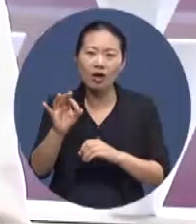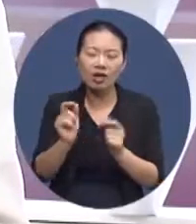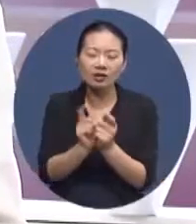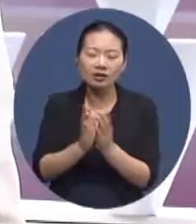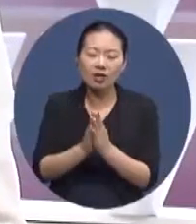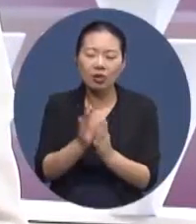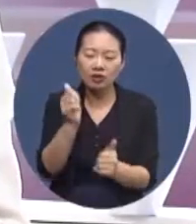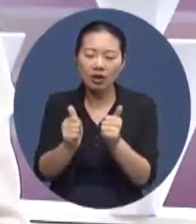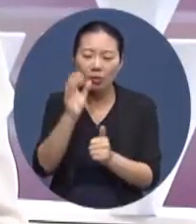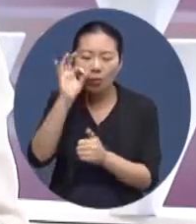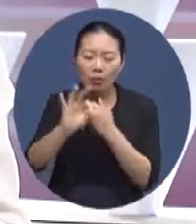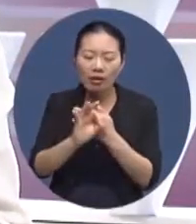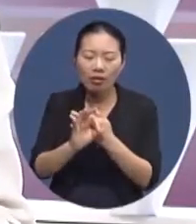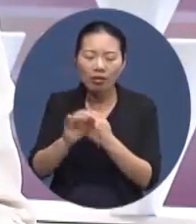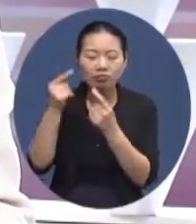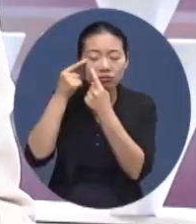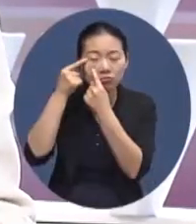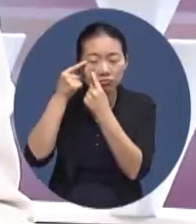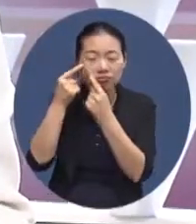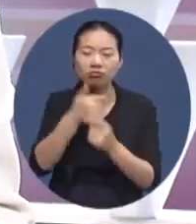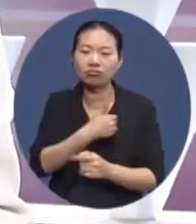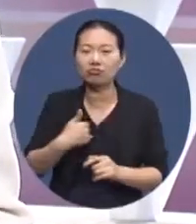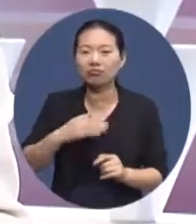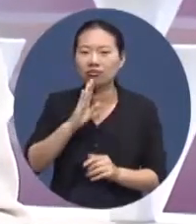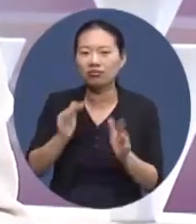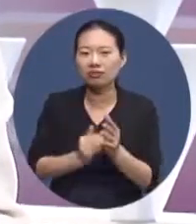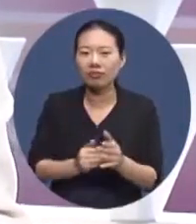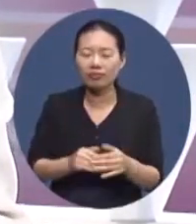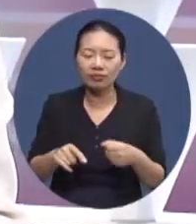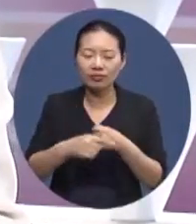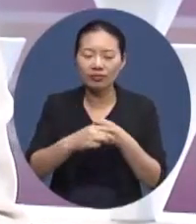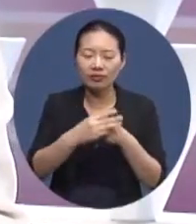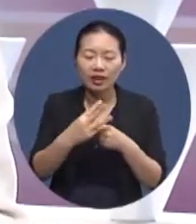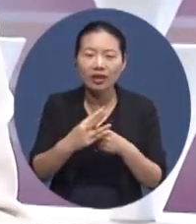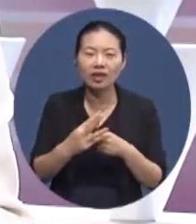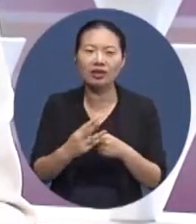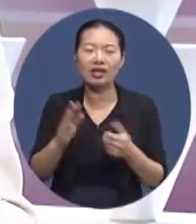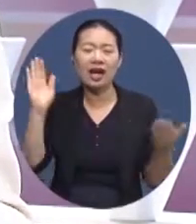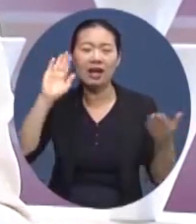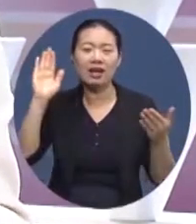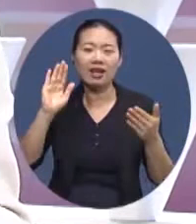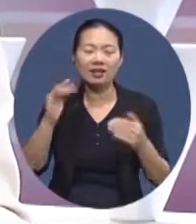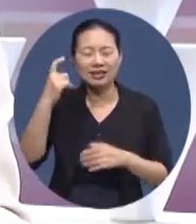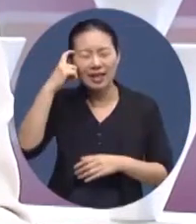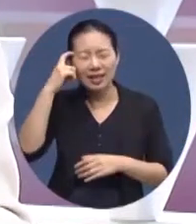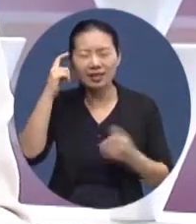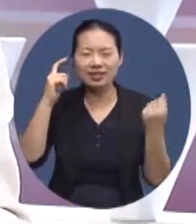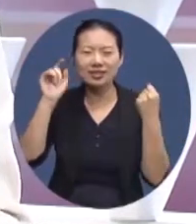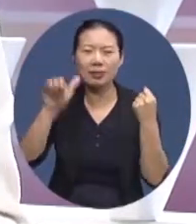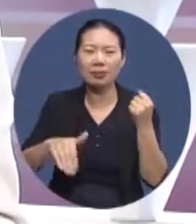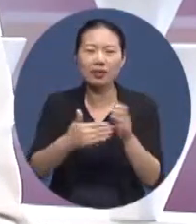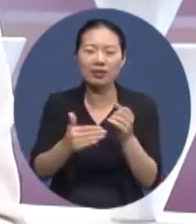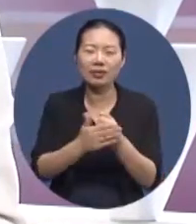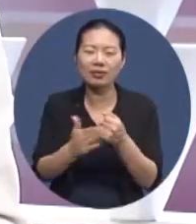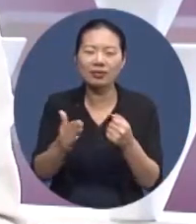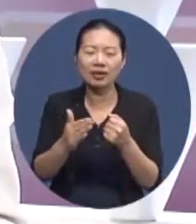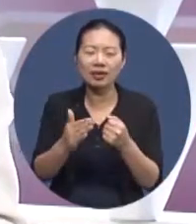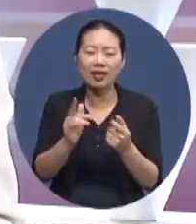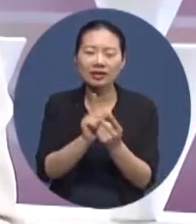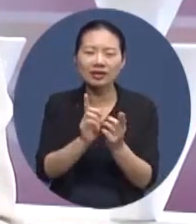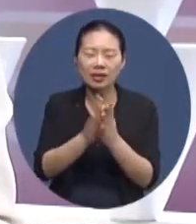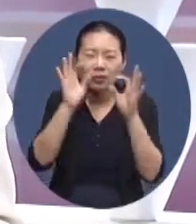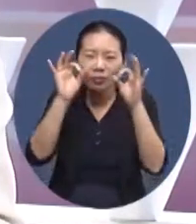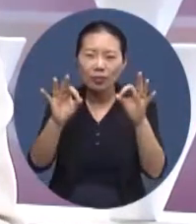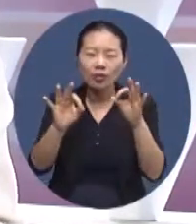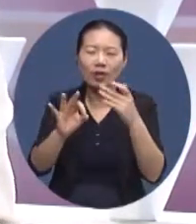눈에 보이잖아요. 그래서 특히 초등학교 1, 2, 3학년 학생들은 사고하는 능력이 많이 떨어져서 눈에 가서 직접